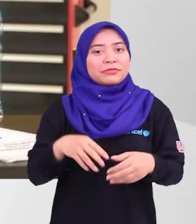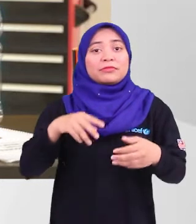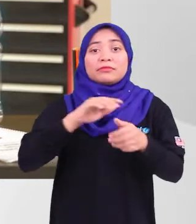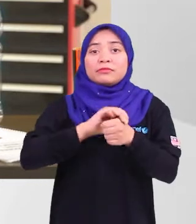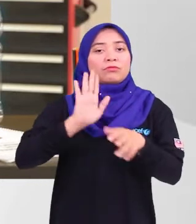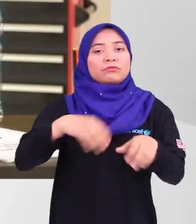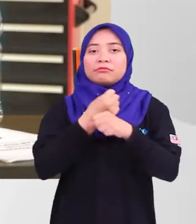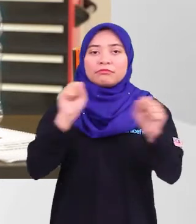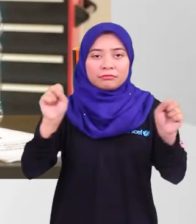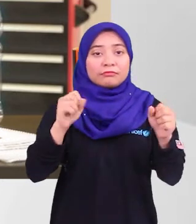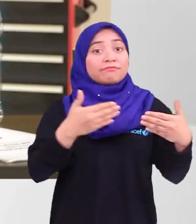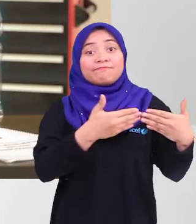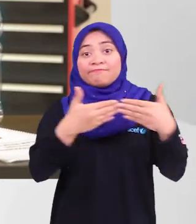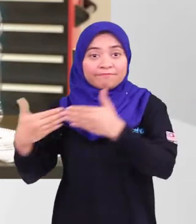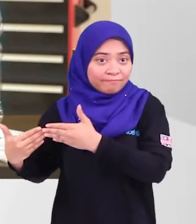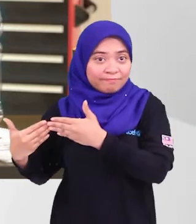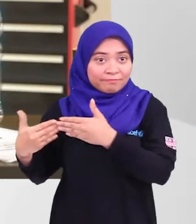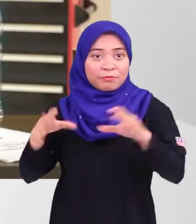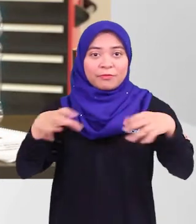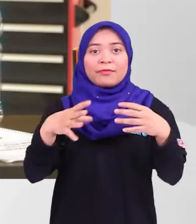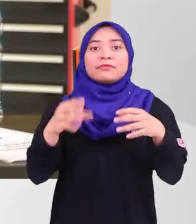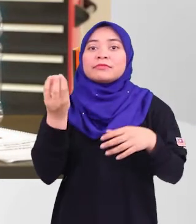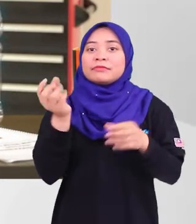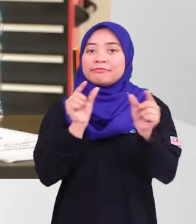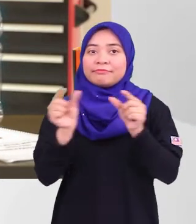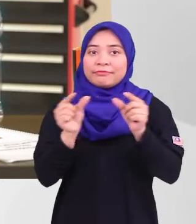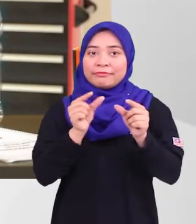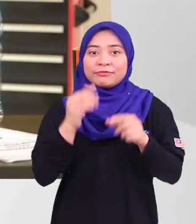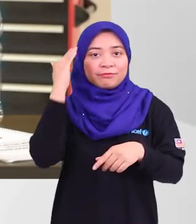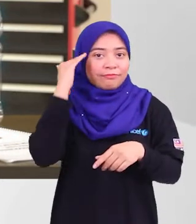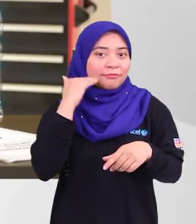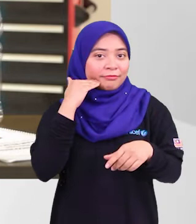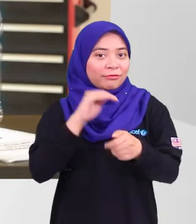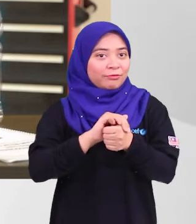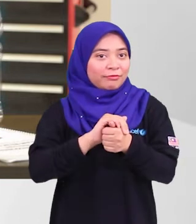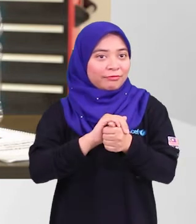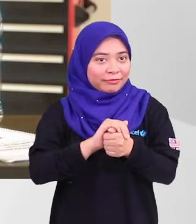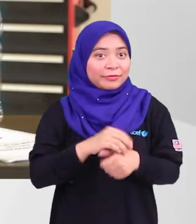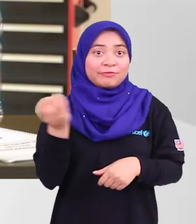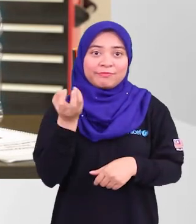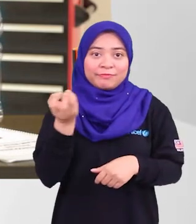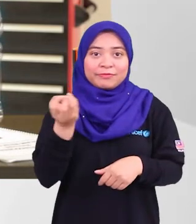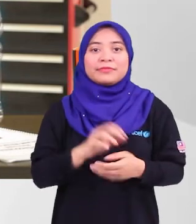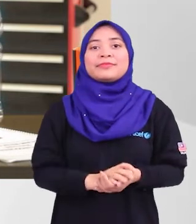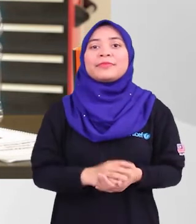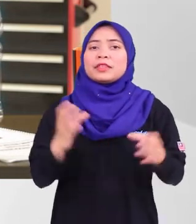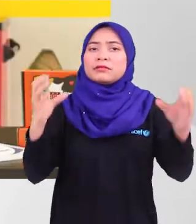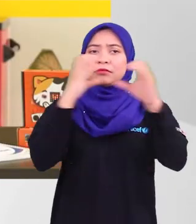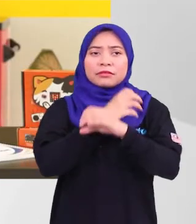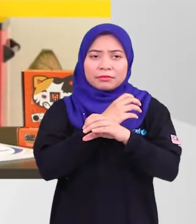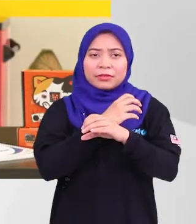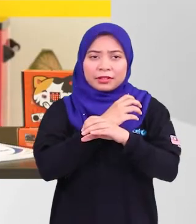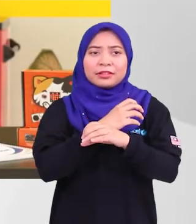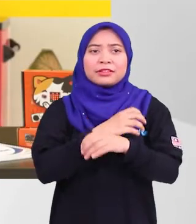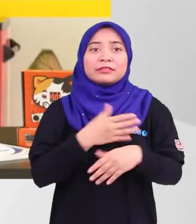Projek kura-kura belum siap lagi. Untuk video seterusnya, kita akan pasangkan servo motor untuk keluarkan kepala kura-kura apabila digoncang.